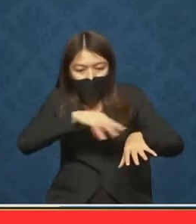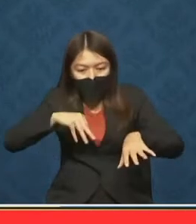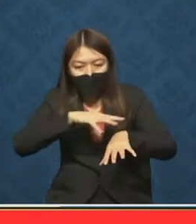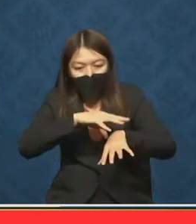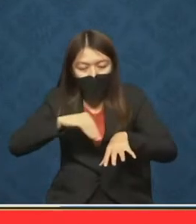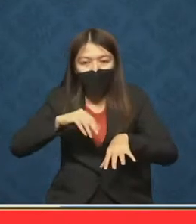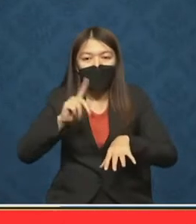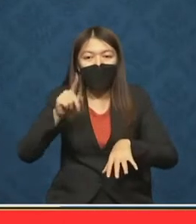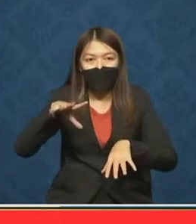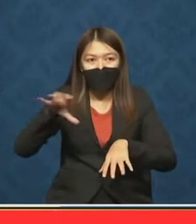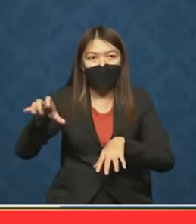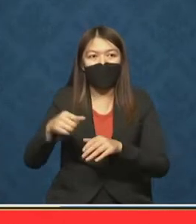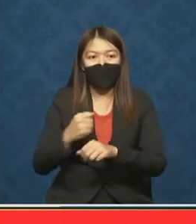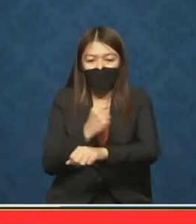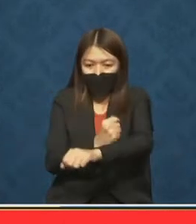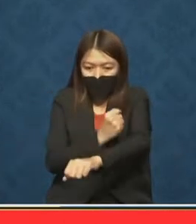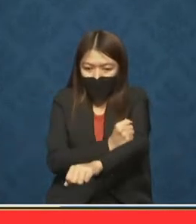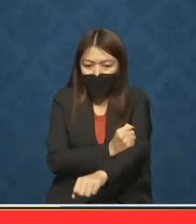ค่ะ